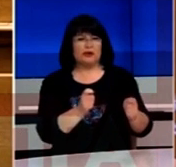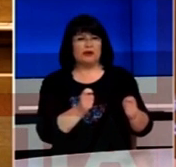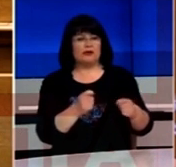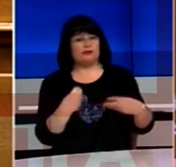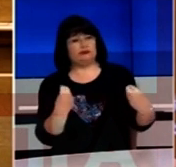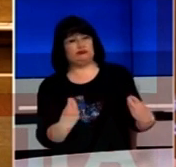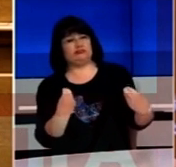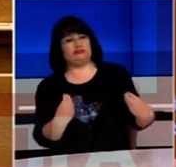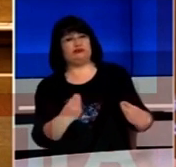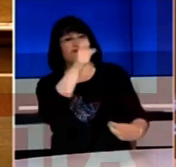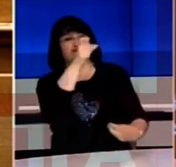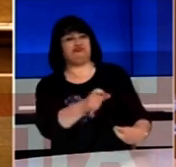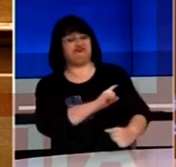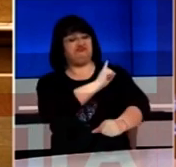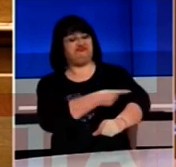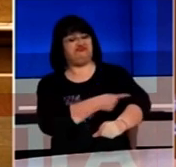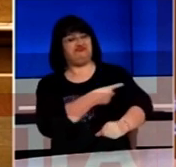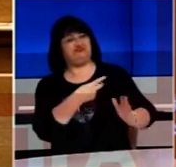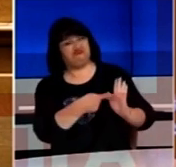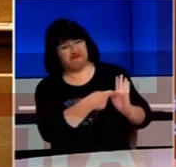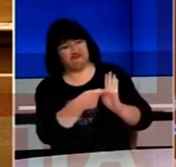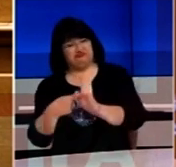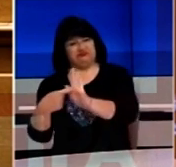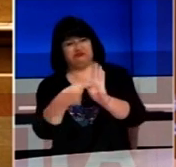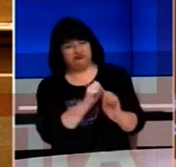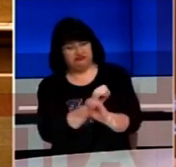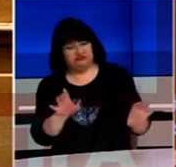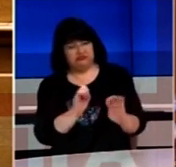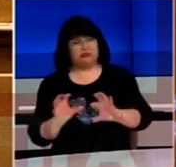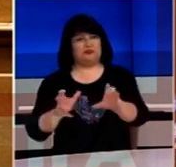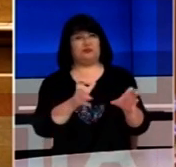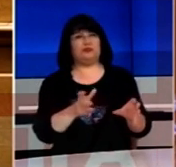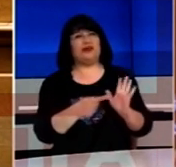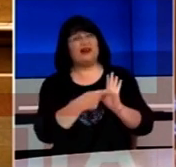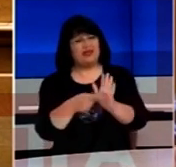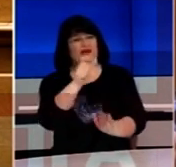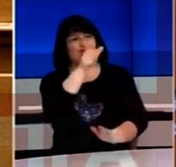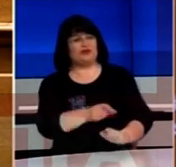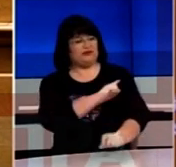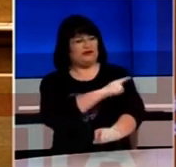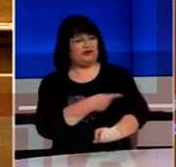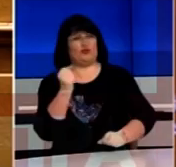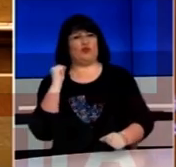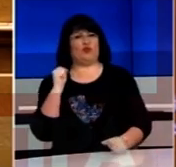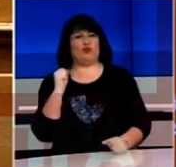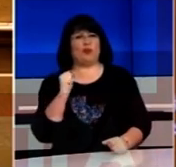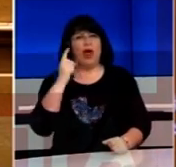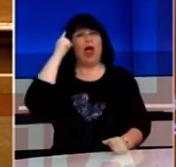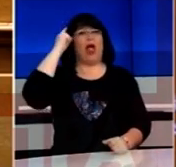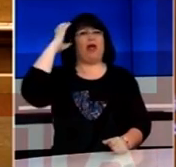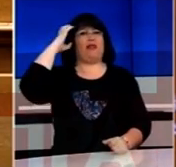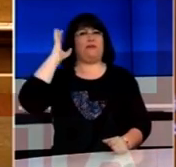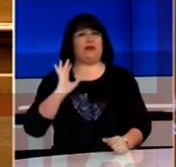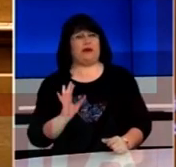ως κυρίαρχο και άτρωτο τα μέσα μαζικής ενημέρωσης. Και αλήθεια, μιας και το θυμήθηκα αυτό.